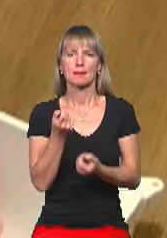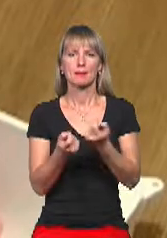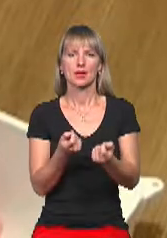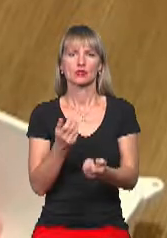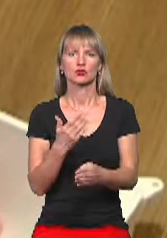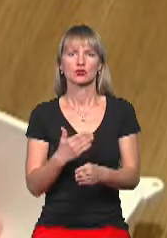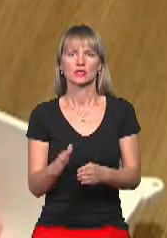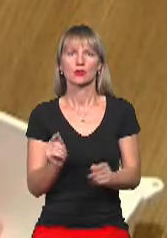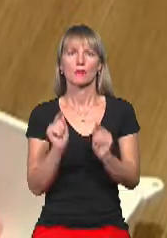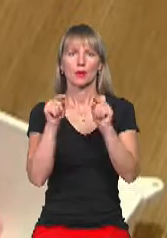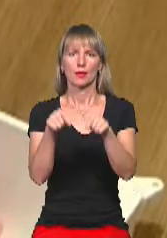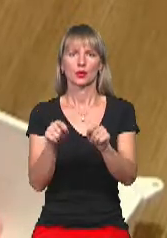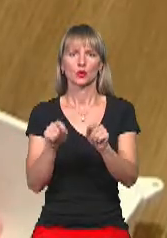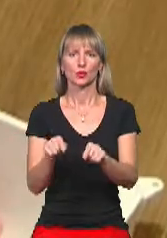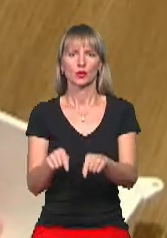микрочастичек, которые туда попадают,